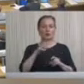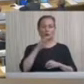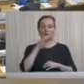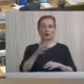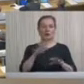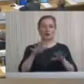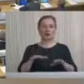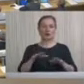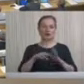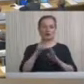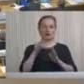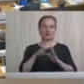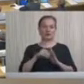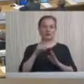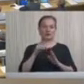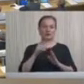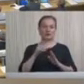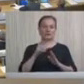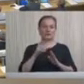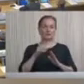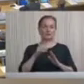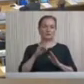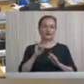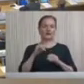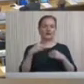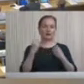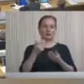І переходимо до розгляду питань.